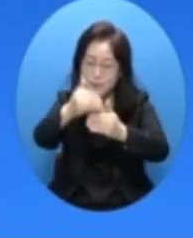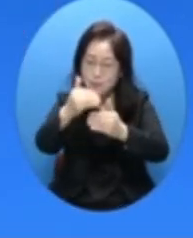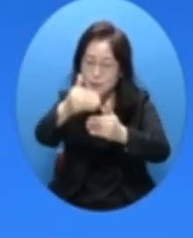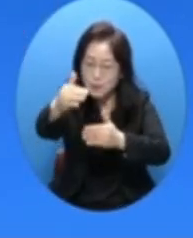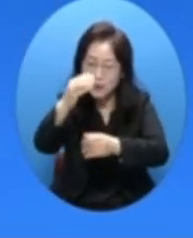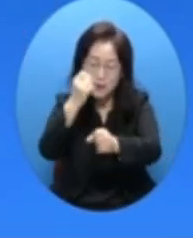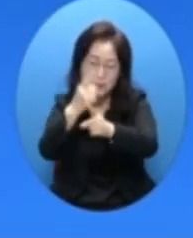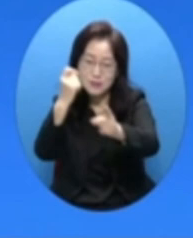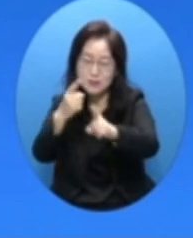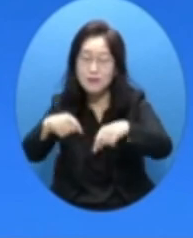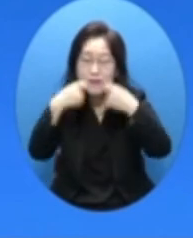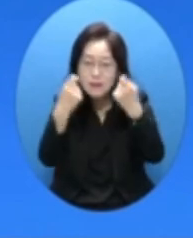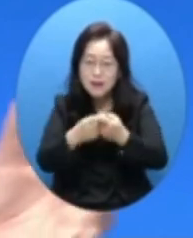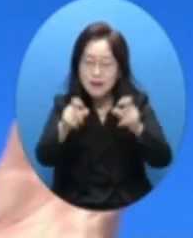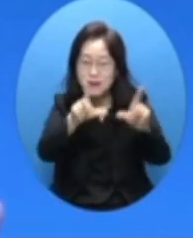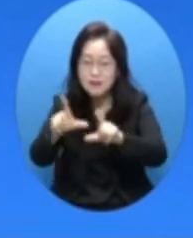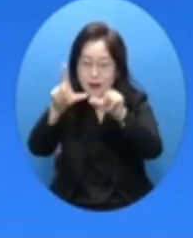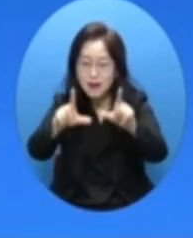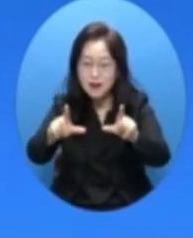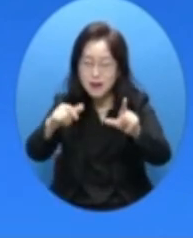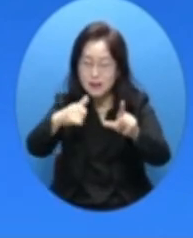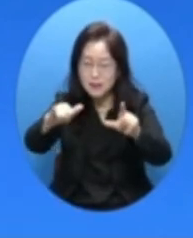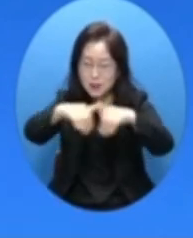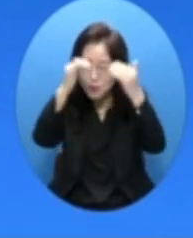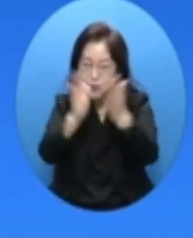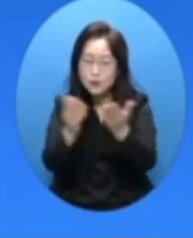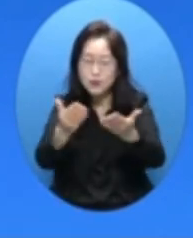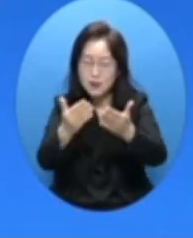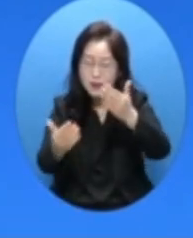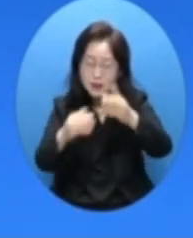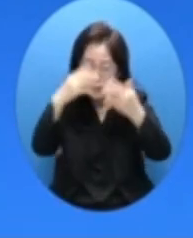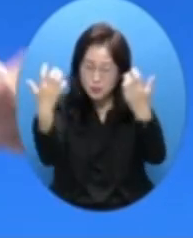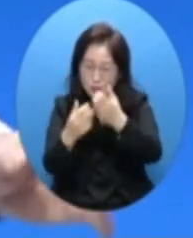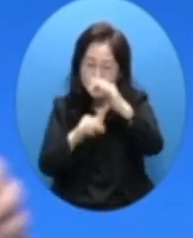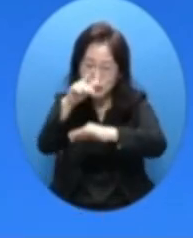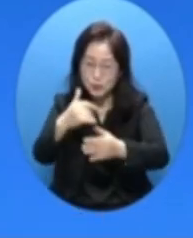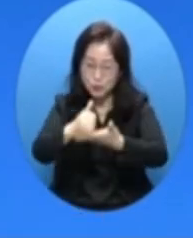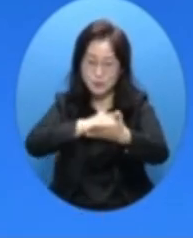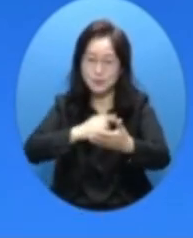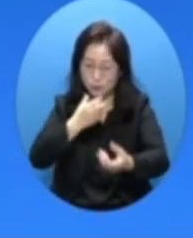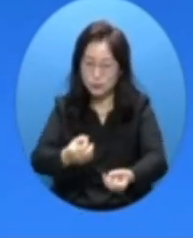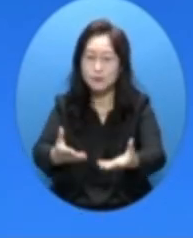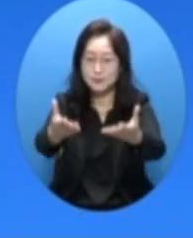큰 축복이 여러분 개인 가정 생활자는 범사에 넘쳐나시기를 주님으로 축원합니다